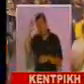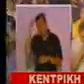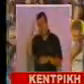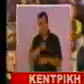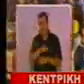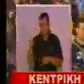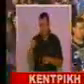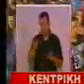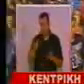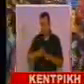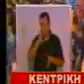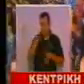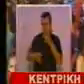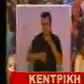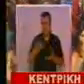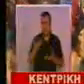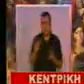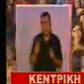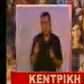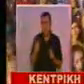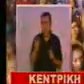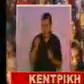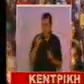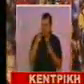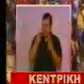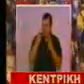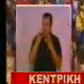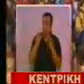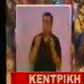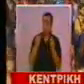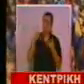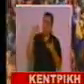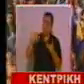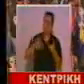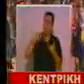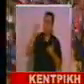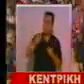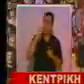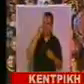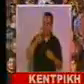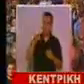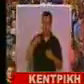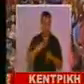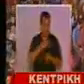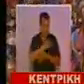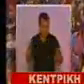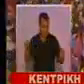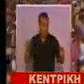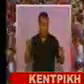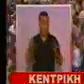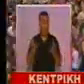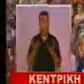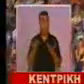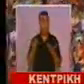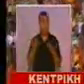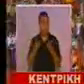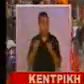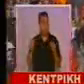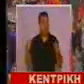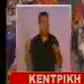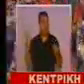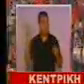επίσημα. Έχουν πολλά να δουν ακόμα τα μάτια μας και να σας πω, συνήθως πολλά μαθαίνονται και πληροφορούμαστε εκ